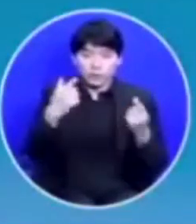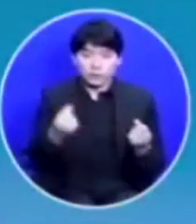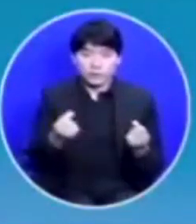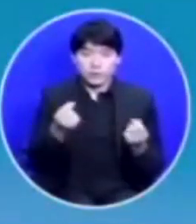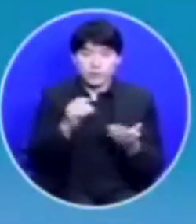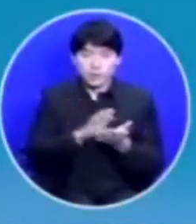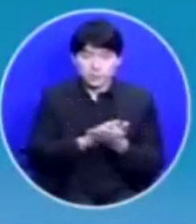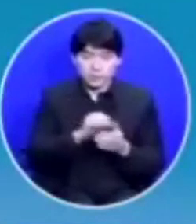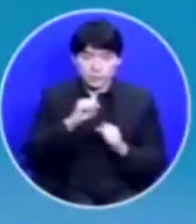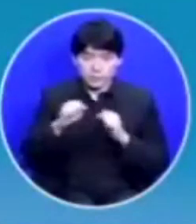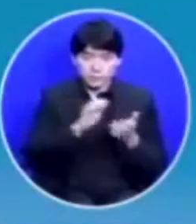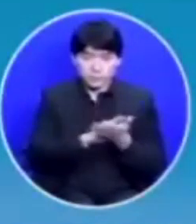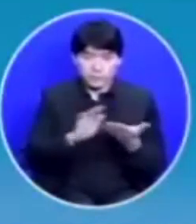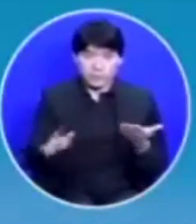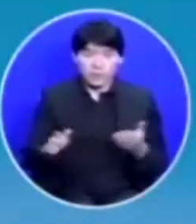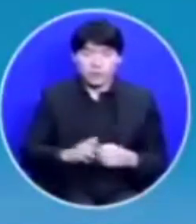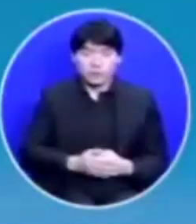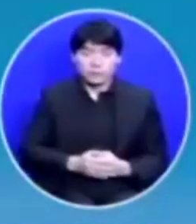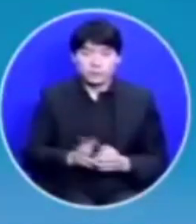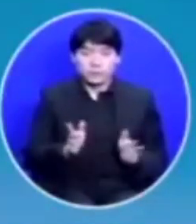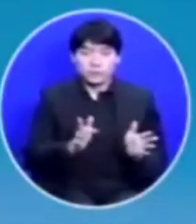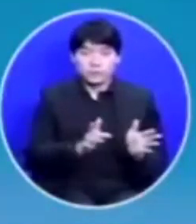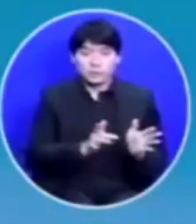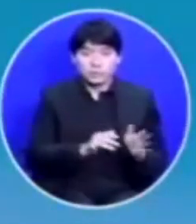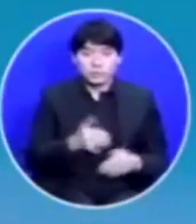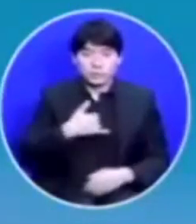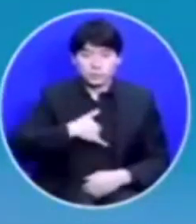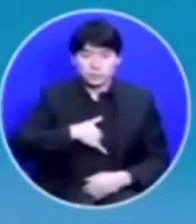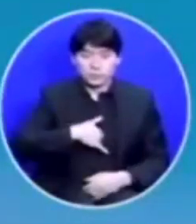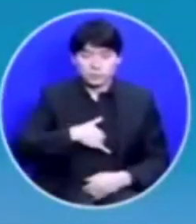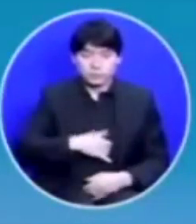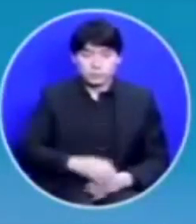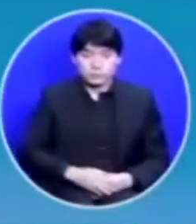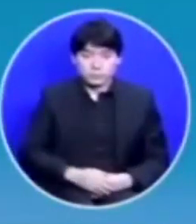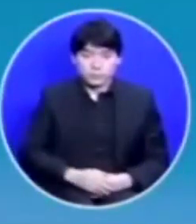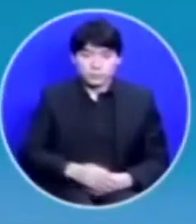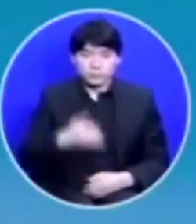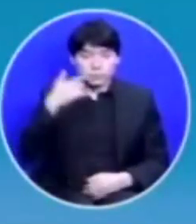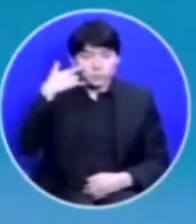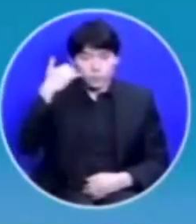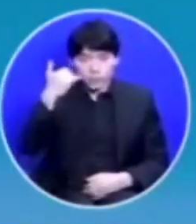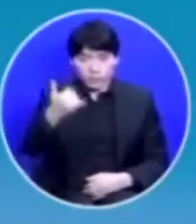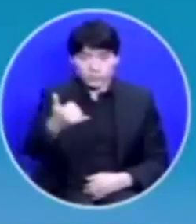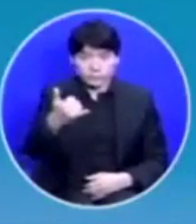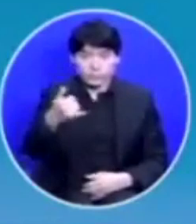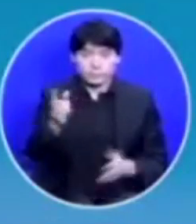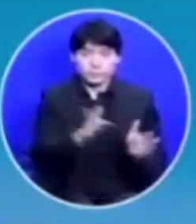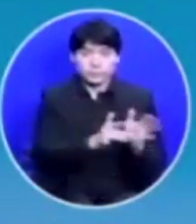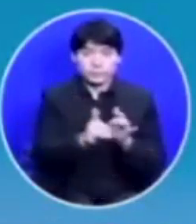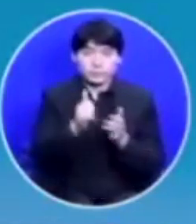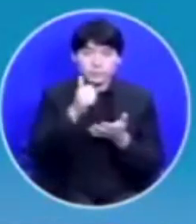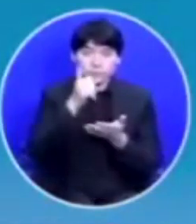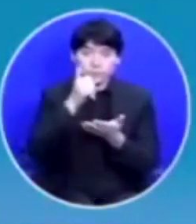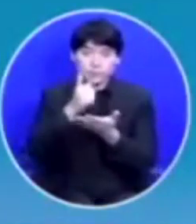포도주 되는 기적을 행하심을 이다 부모가 예수님께서 우리 자녀를